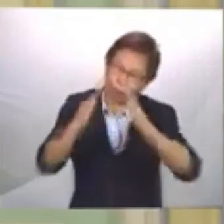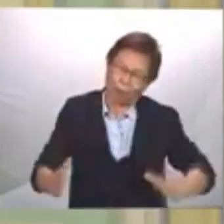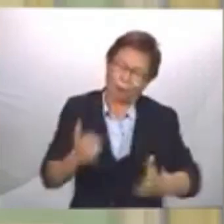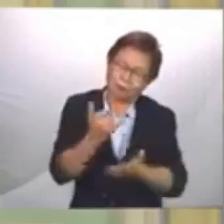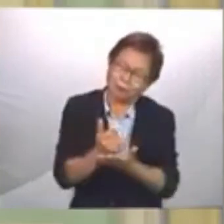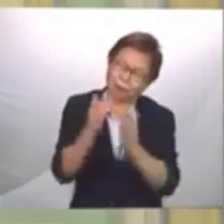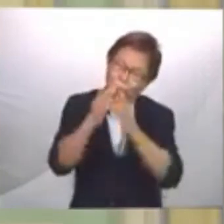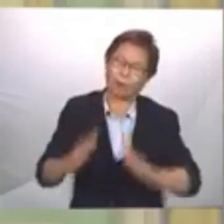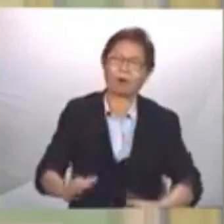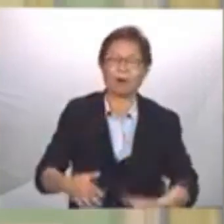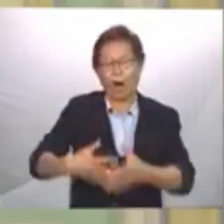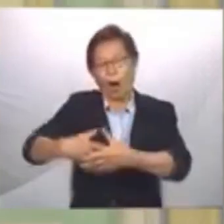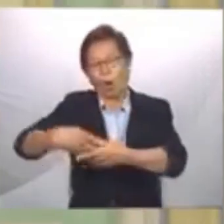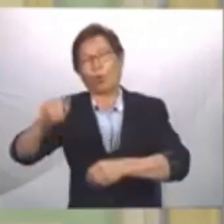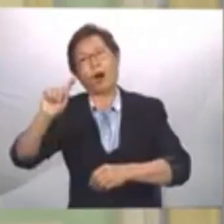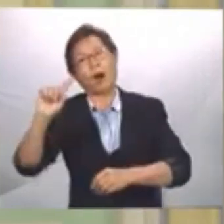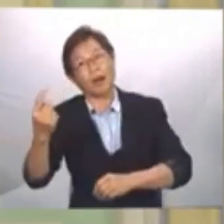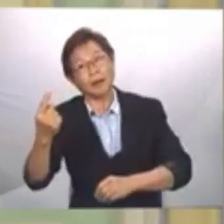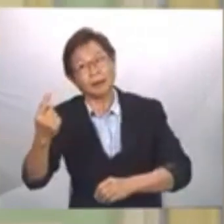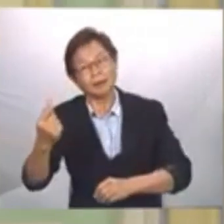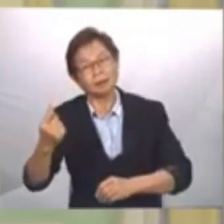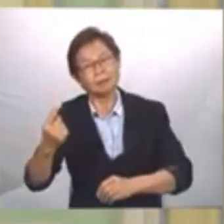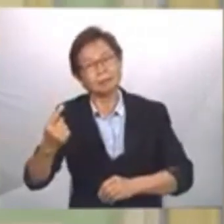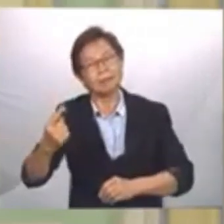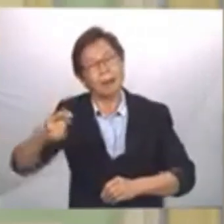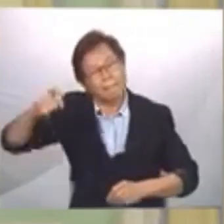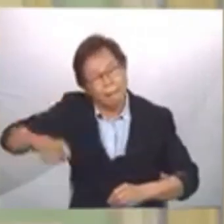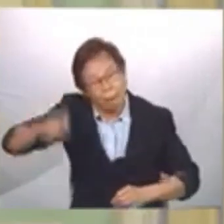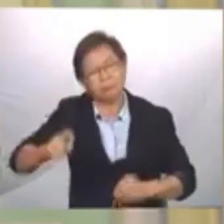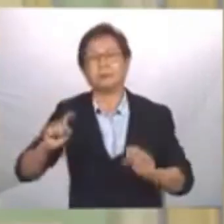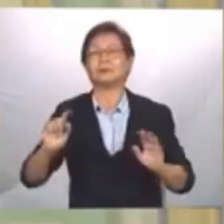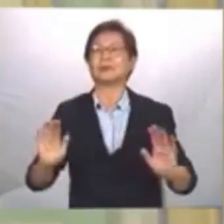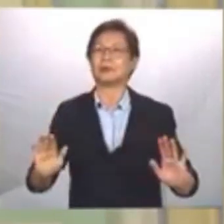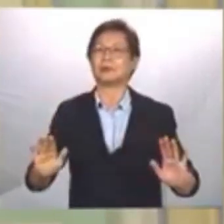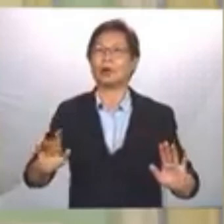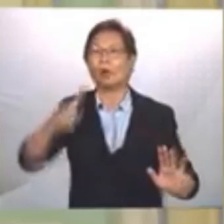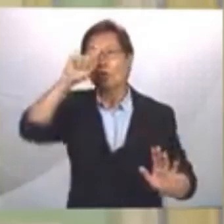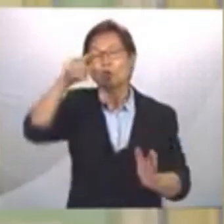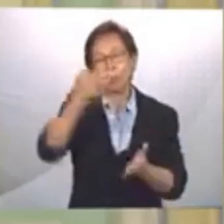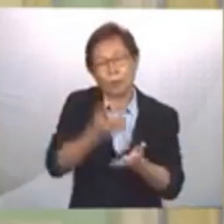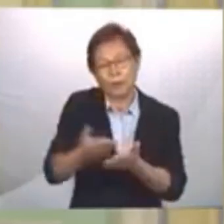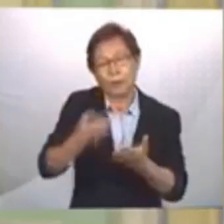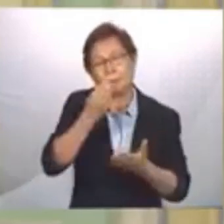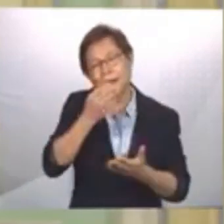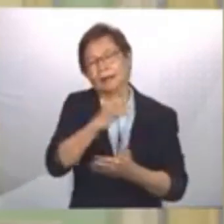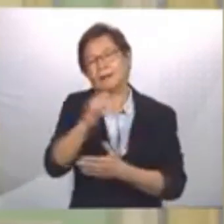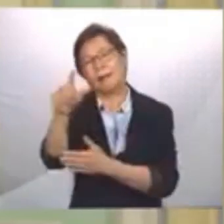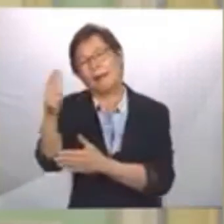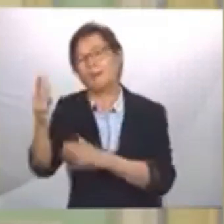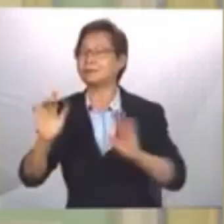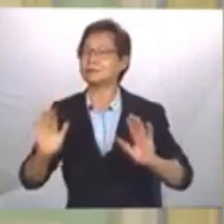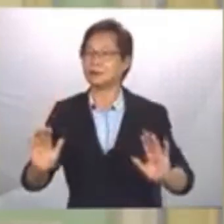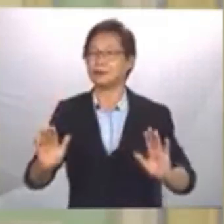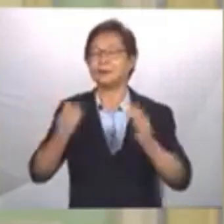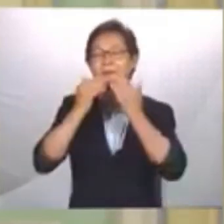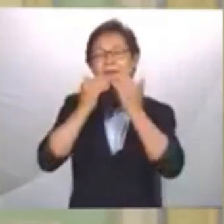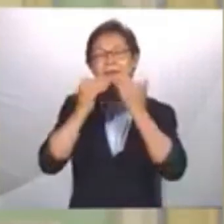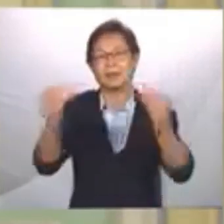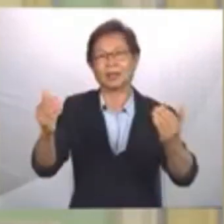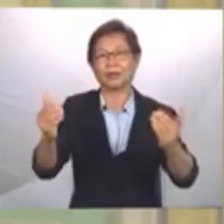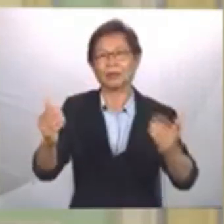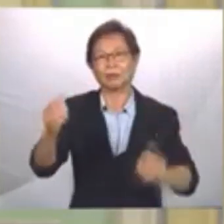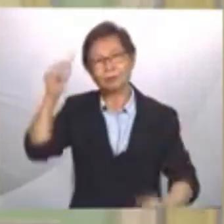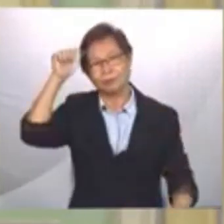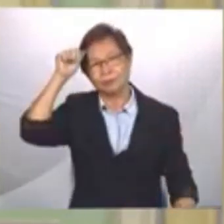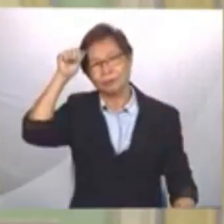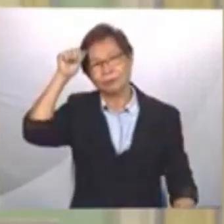dan keluar hanya bila perlu saja untuk membeli makanan dan sebagainya. Terima kasih.